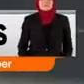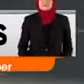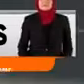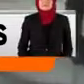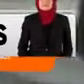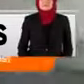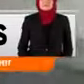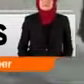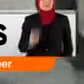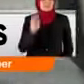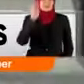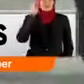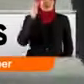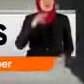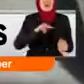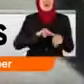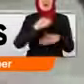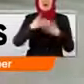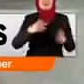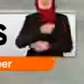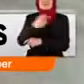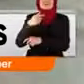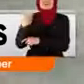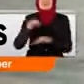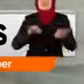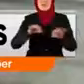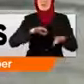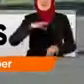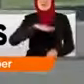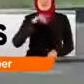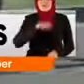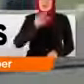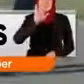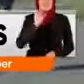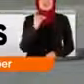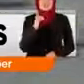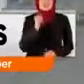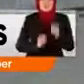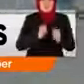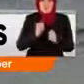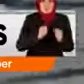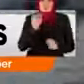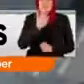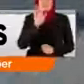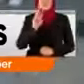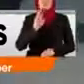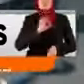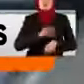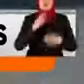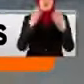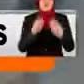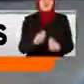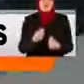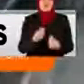ileride Kargo taşıması planlanan kesip beş kilometrelik koşuyu 53 dakikada tamamladı bir atlet kadar süratli